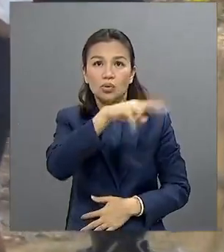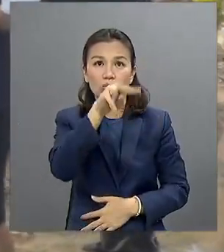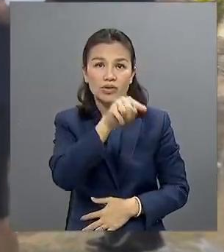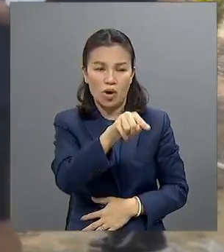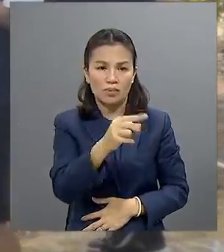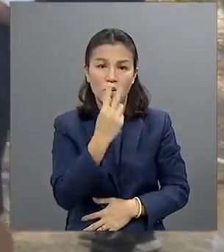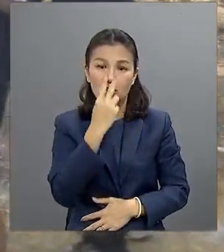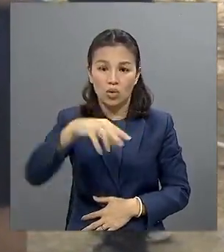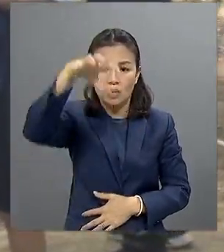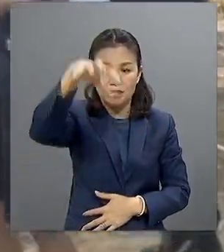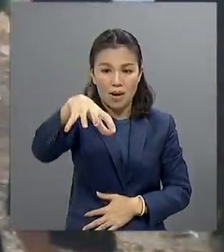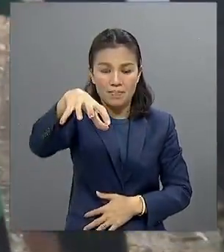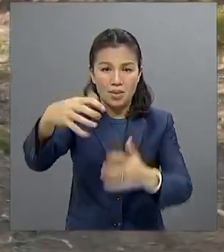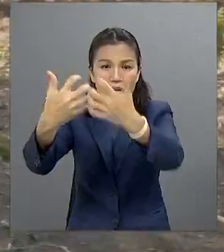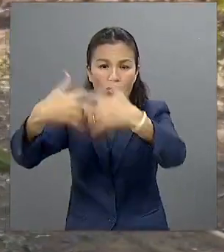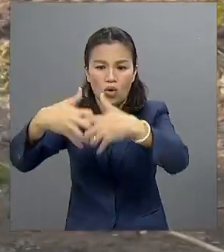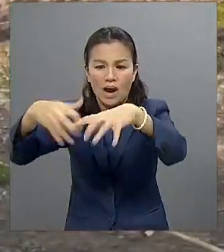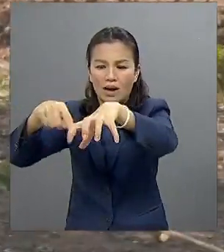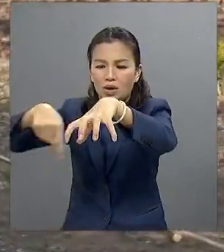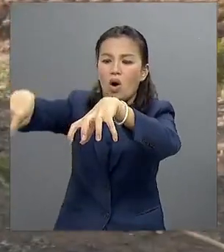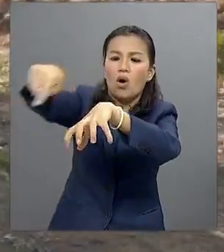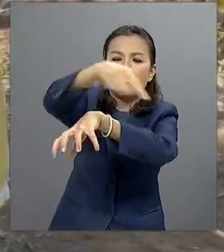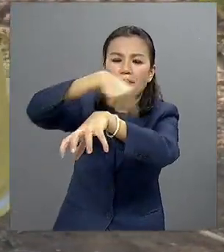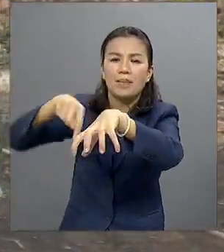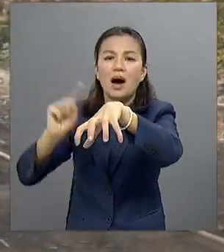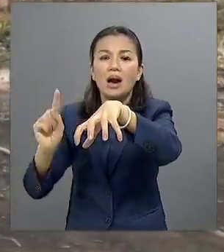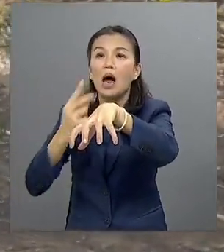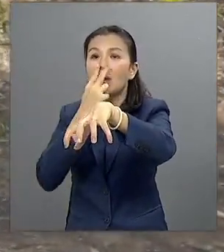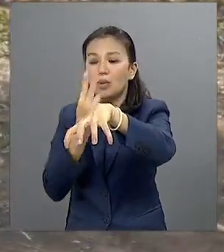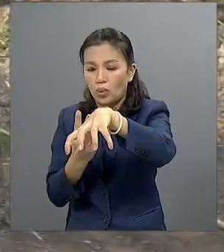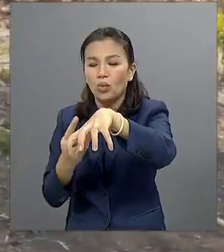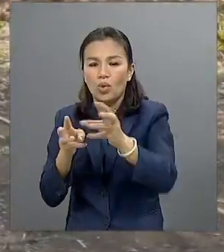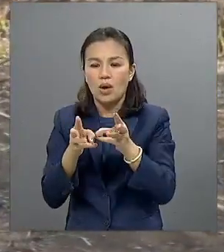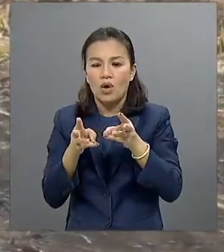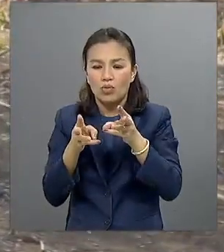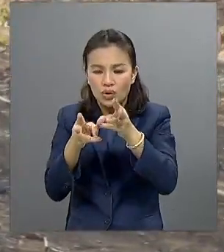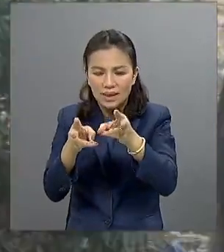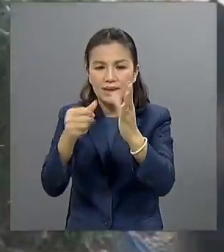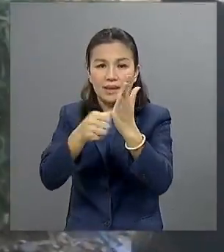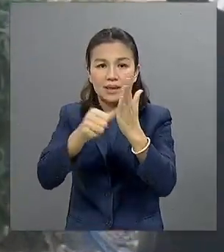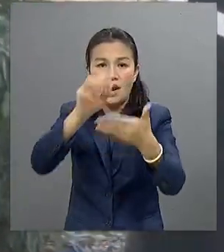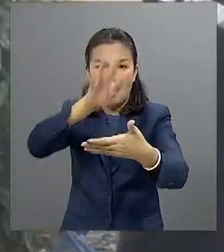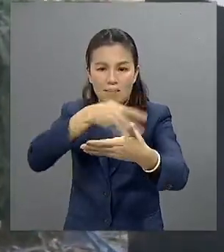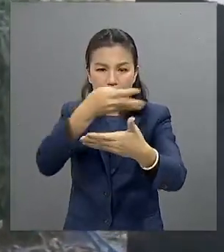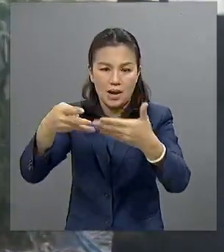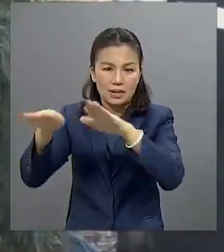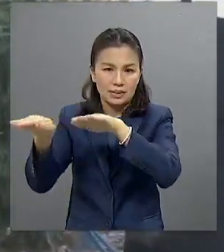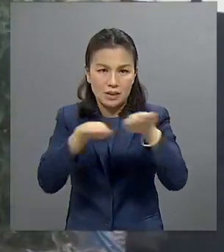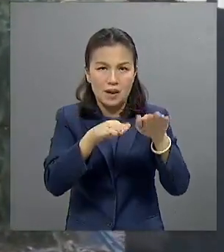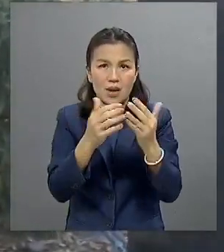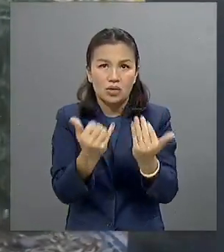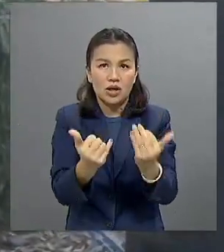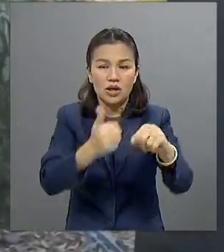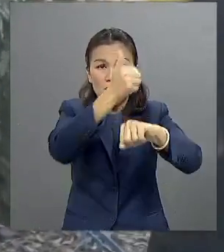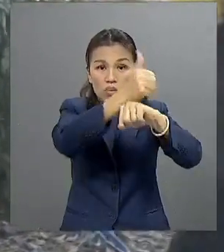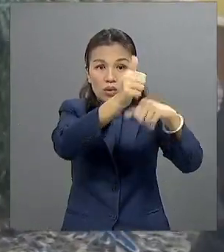งงานเป็นอย่างไรนะคะก่อนที่จะวางแผนแก้ไขปัญหาให้กับชาวบ้านนะคะเดี๋ยวตอนนี้พูดคุยกับท่านรองผู้ว่าราชการจังหวัดส